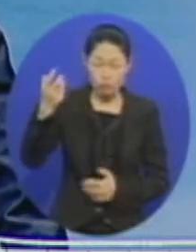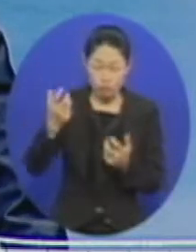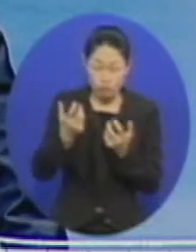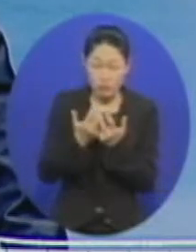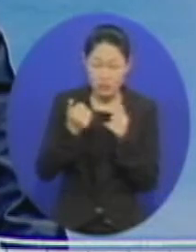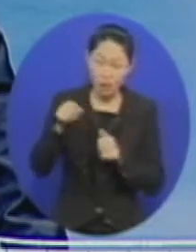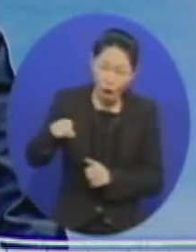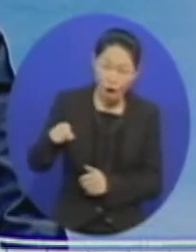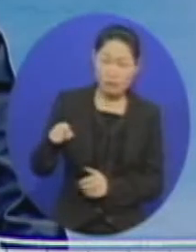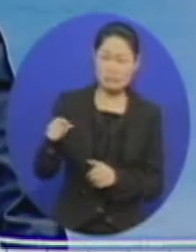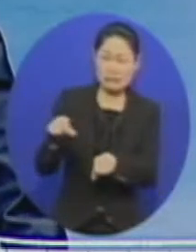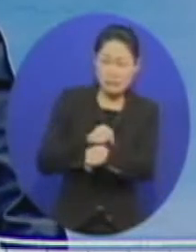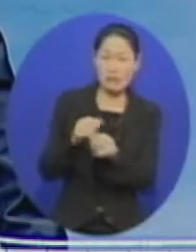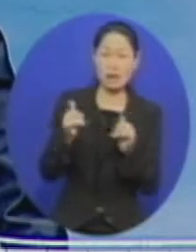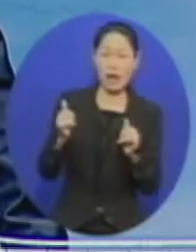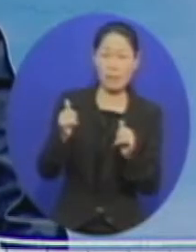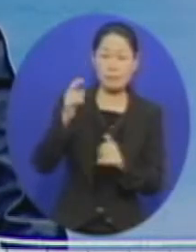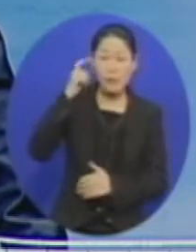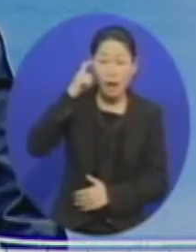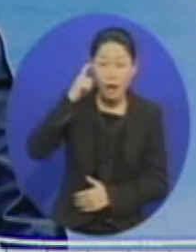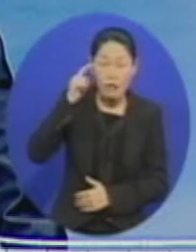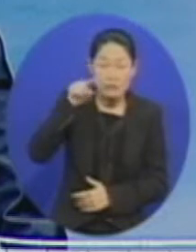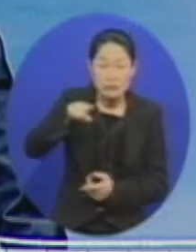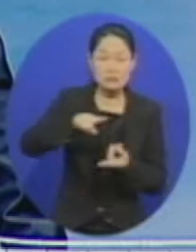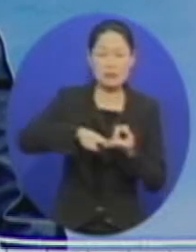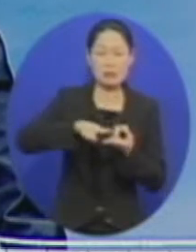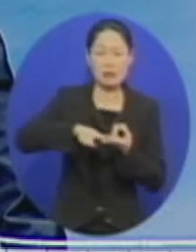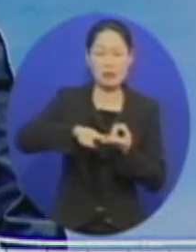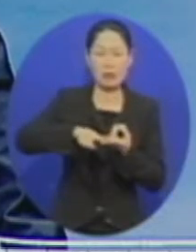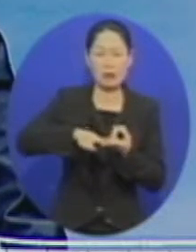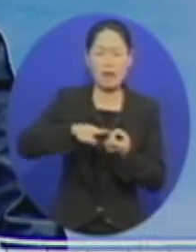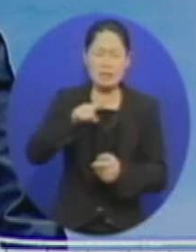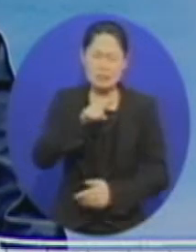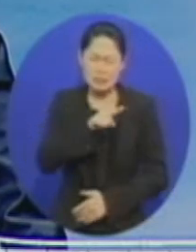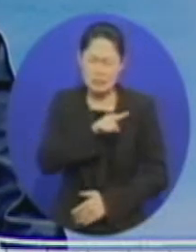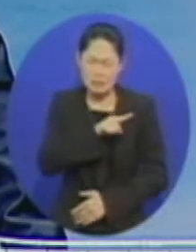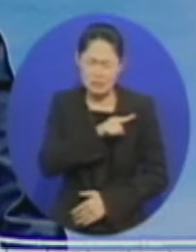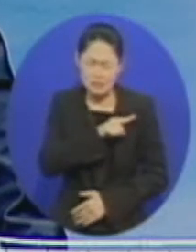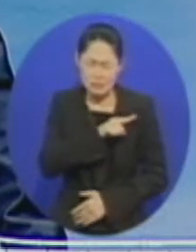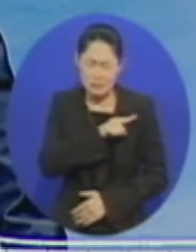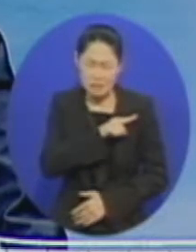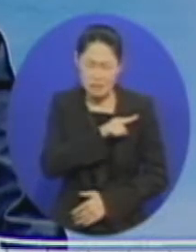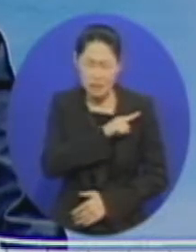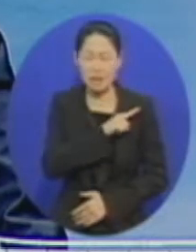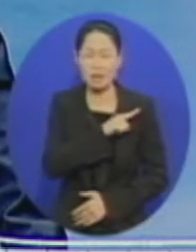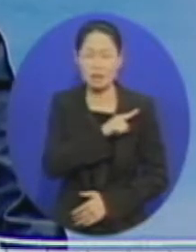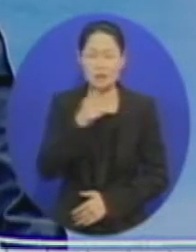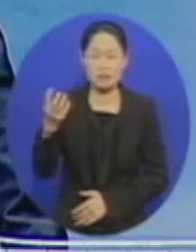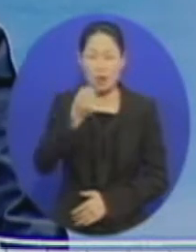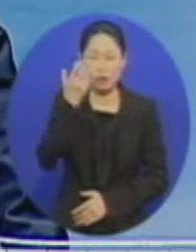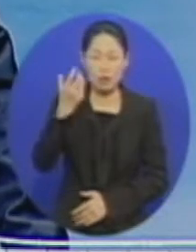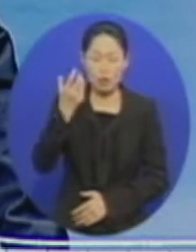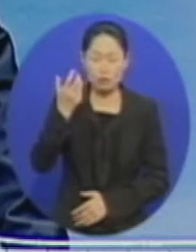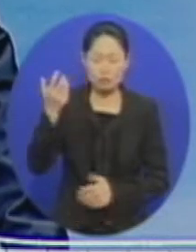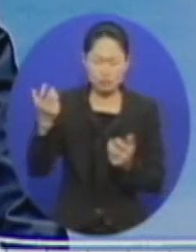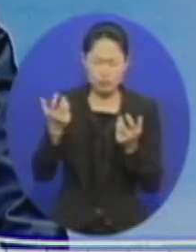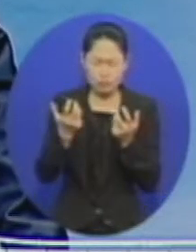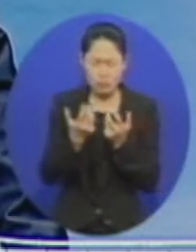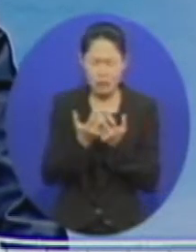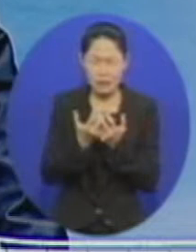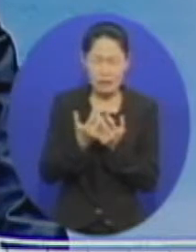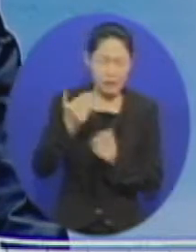생각하는 바로 이점이 제일 성령의 충만함 에 장애물이 되는